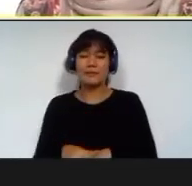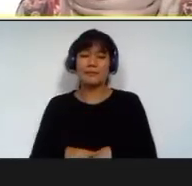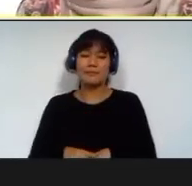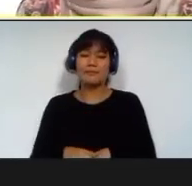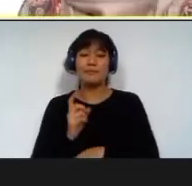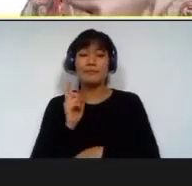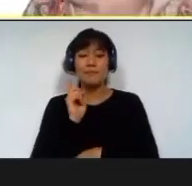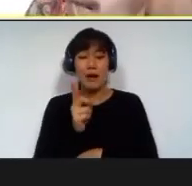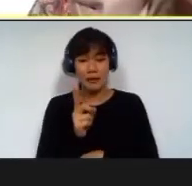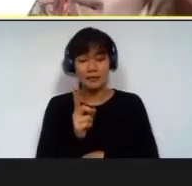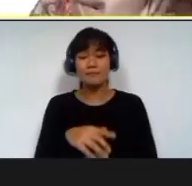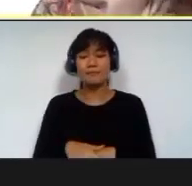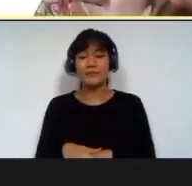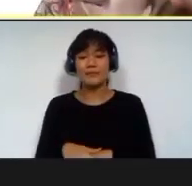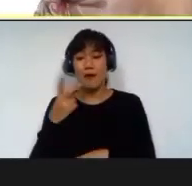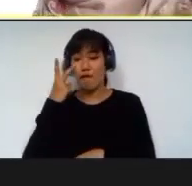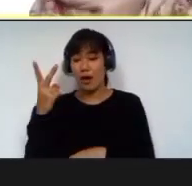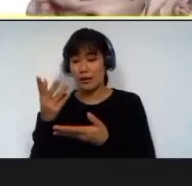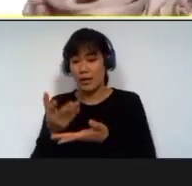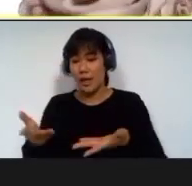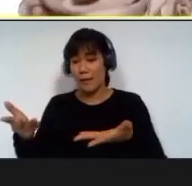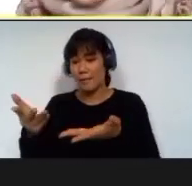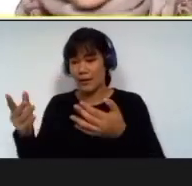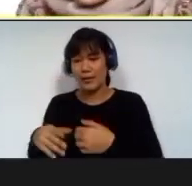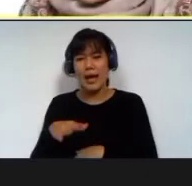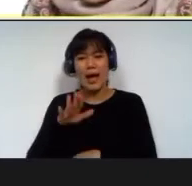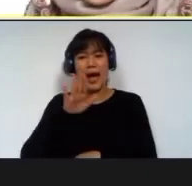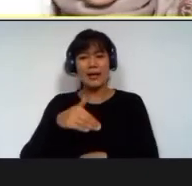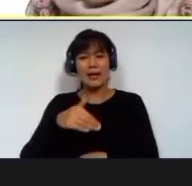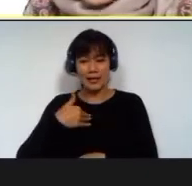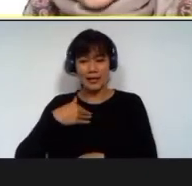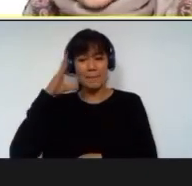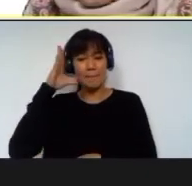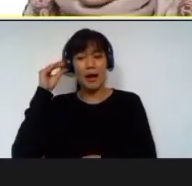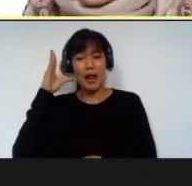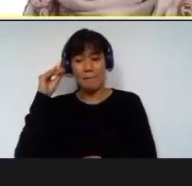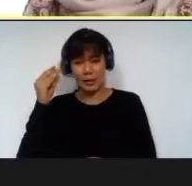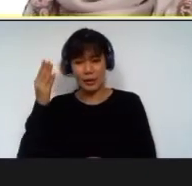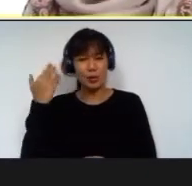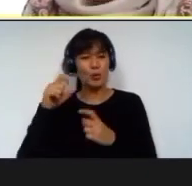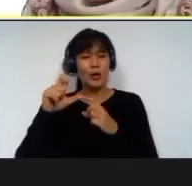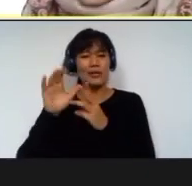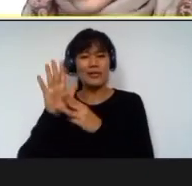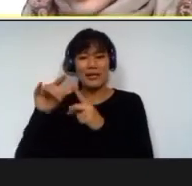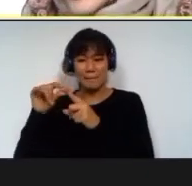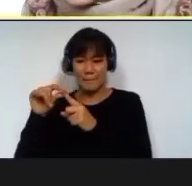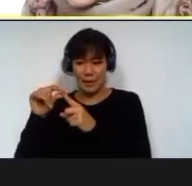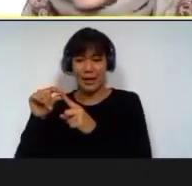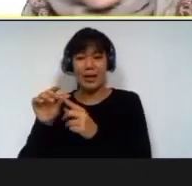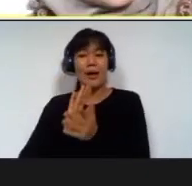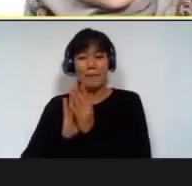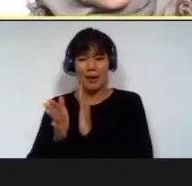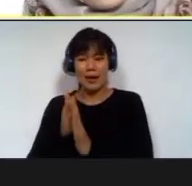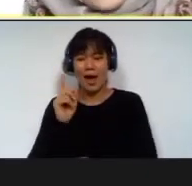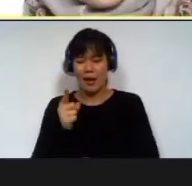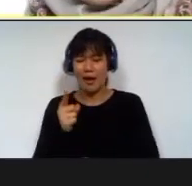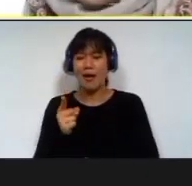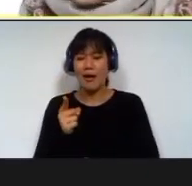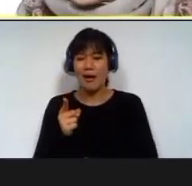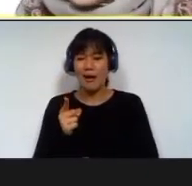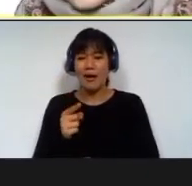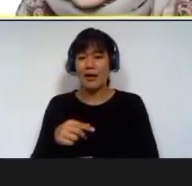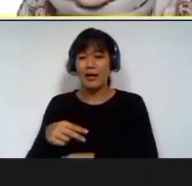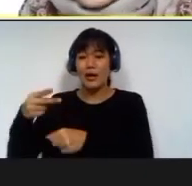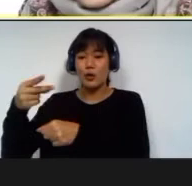Bahkan misalnya ini fakta, pengalaman anak saya ketika masih SMP itu juga pernah terjadi. Seorang guru